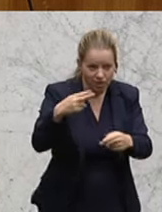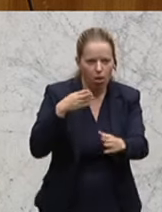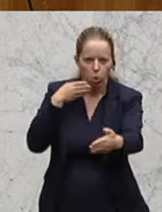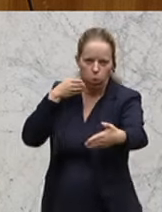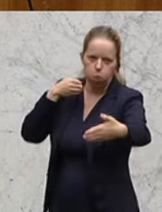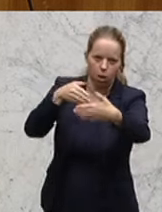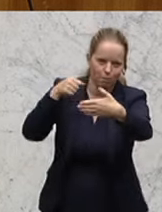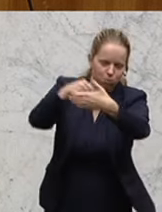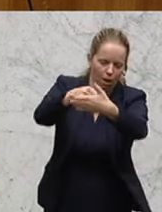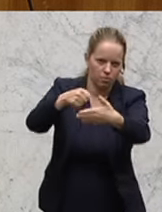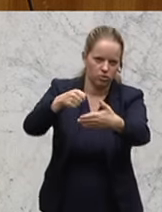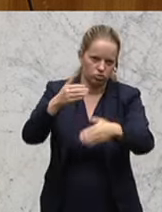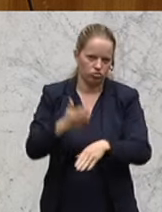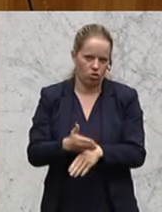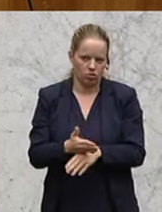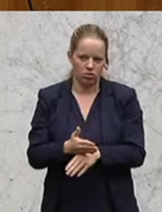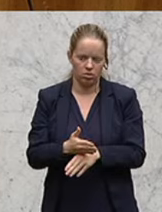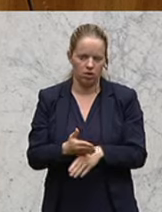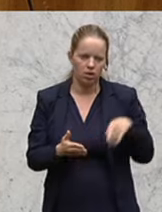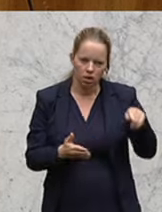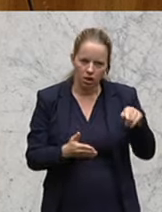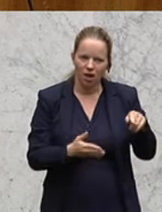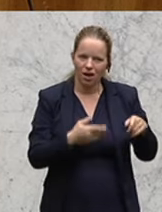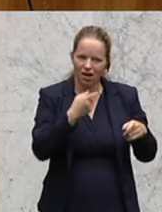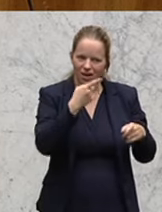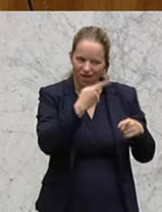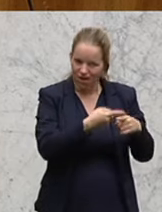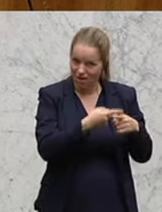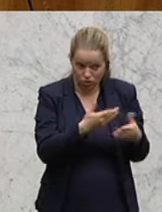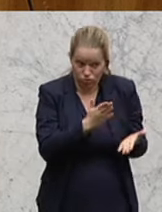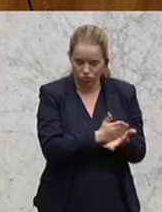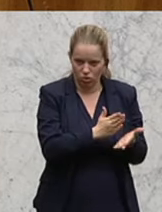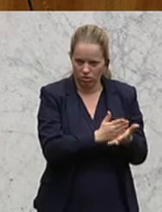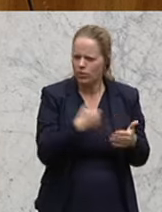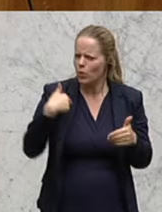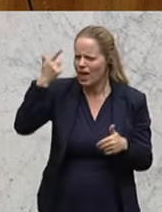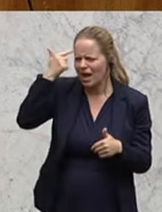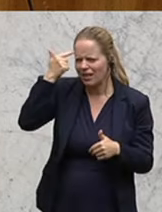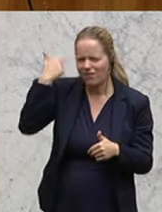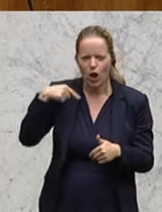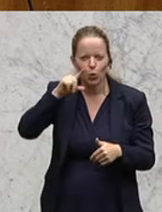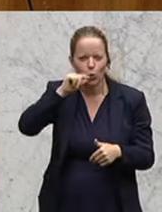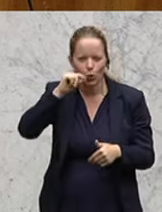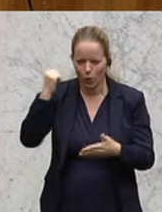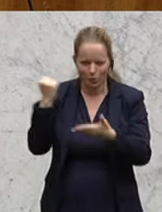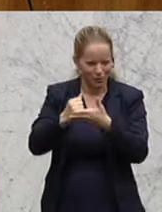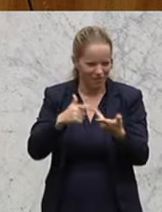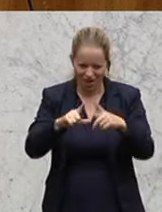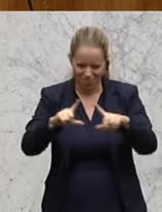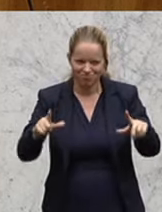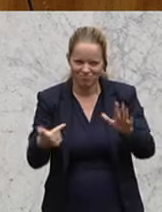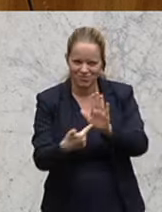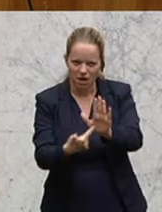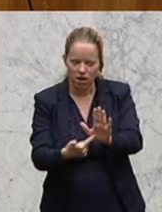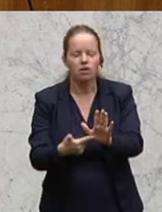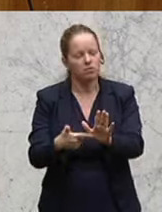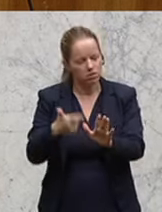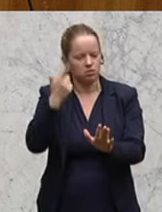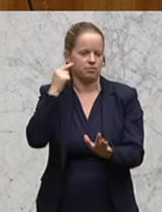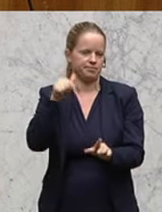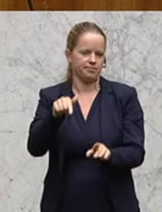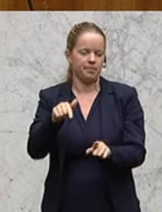erinnern sich an den Kuckuck, den ich irgendwann hier geklebt habe. Natürlich. Wenn wir hier aus dieser Verliererstraße nicht ausfahren durch eine